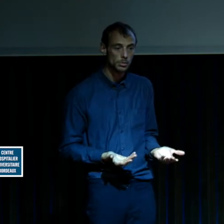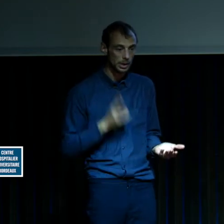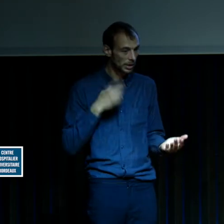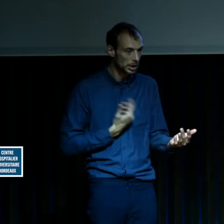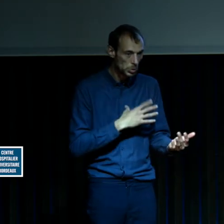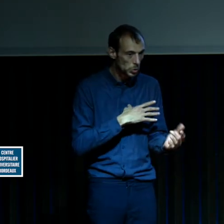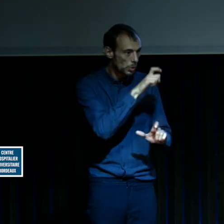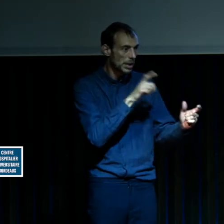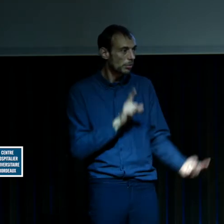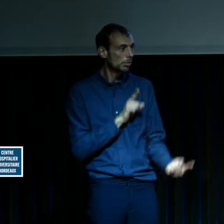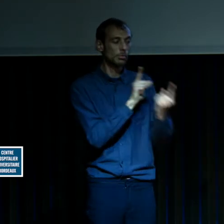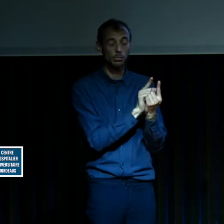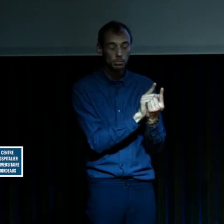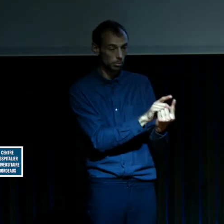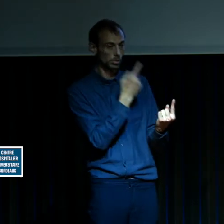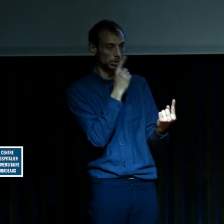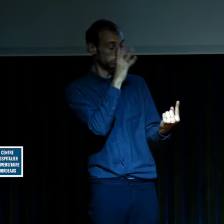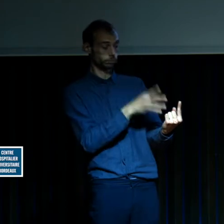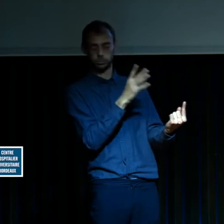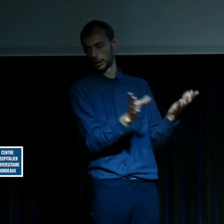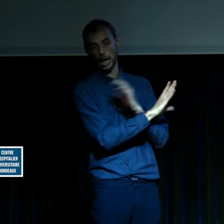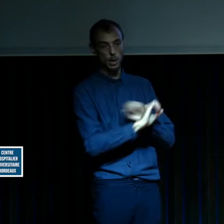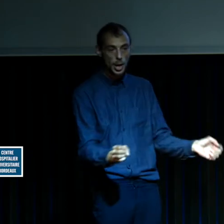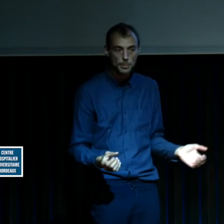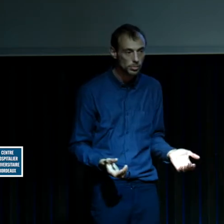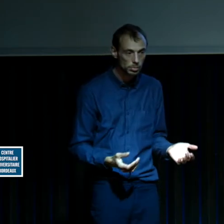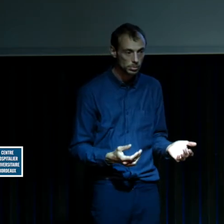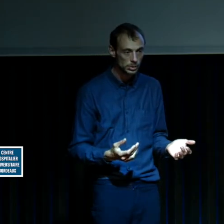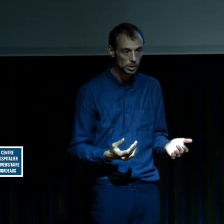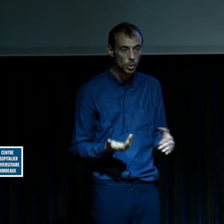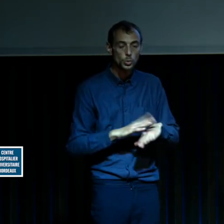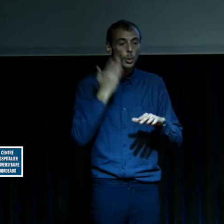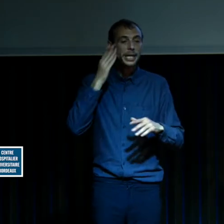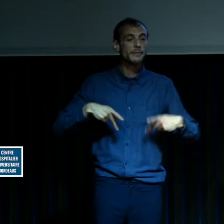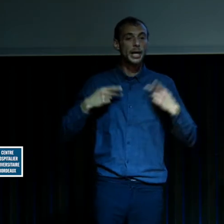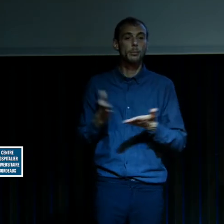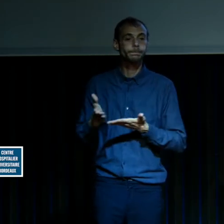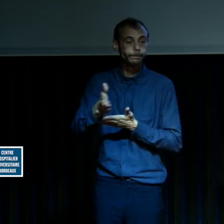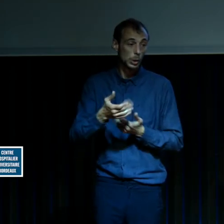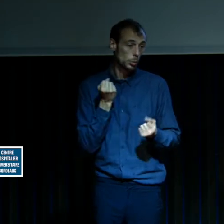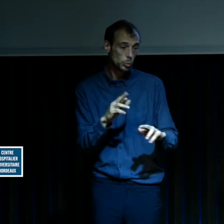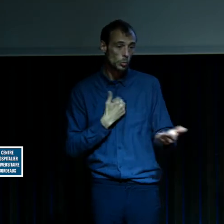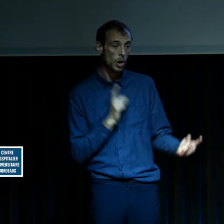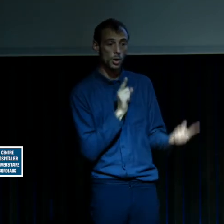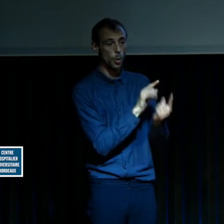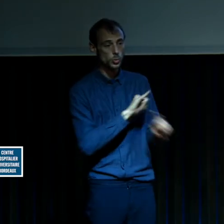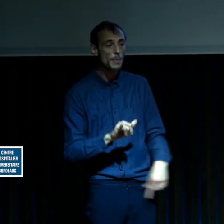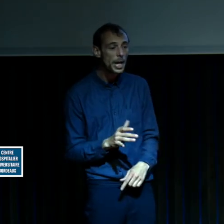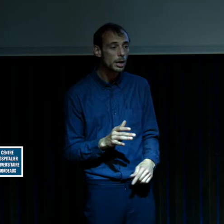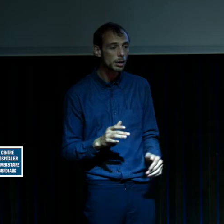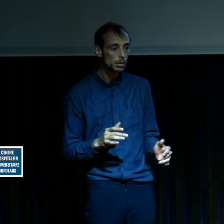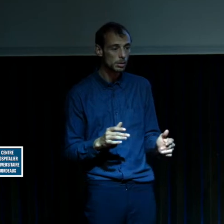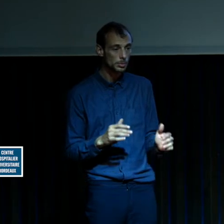ce parcours de vie que la vie m'aurait jamais offert de rencontrer. D'ailleurs, même tous les gens que j'ai côtoyés en tant